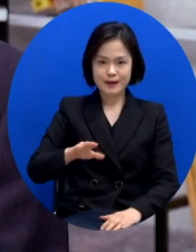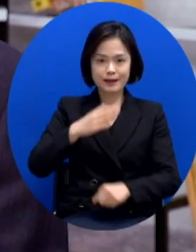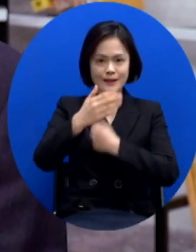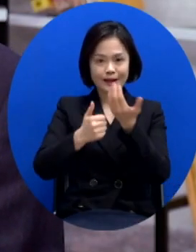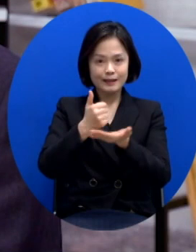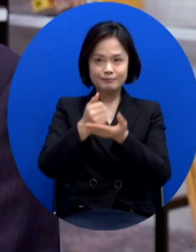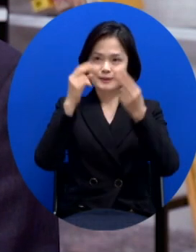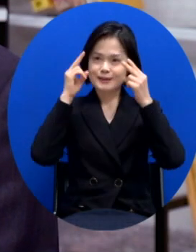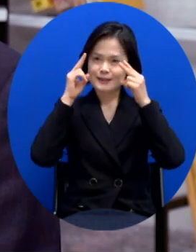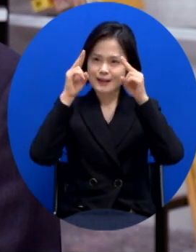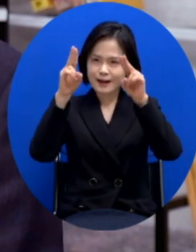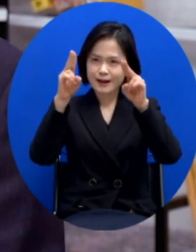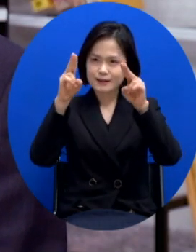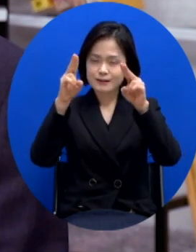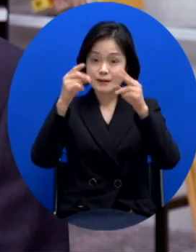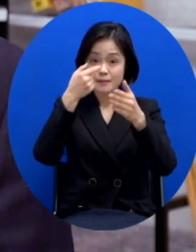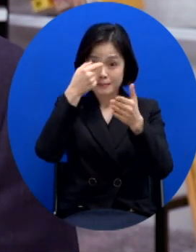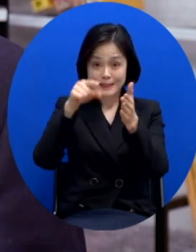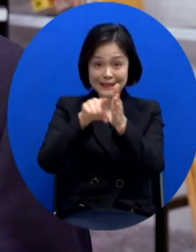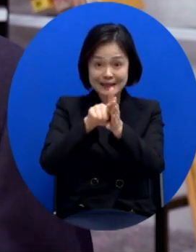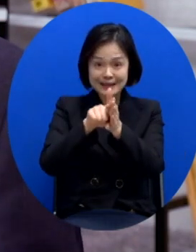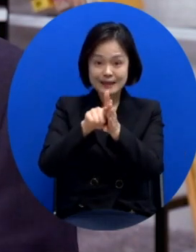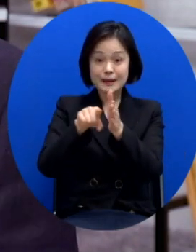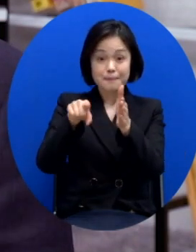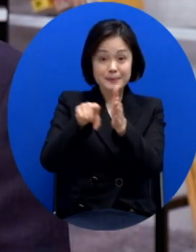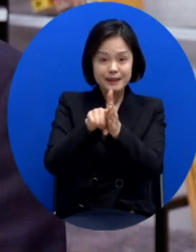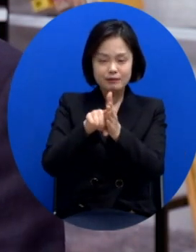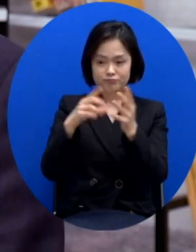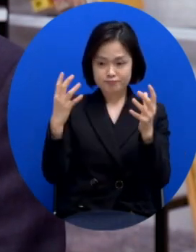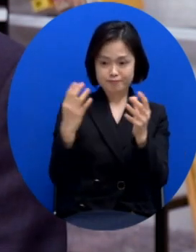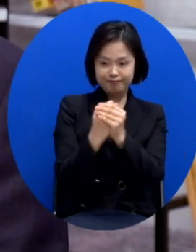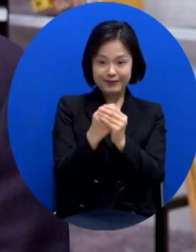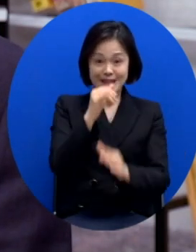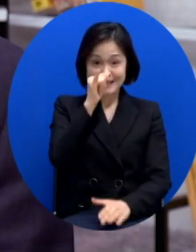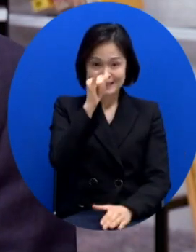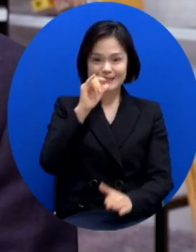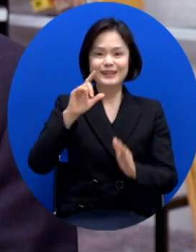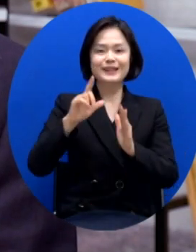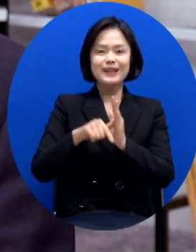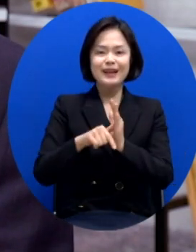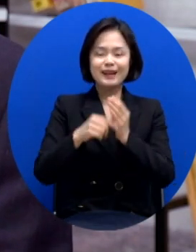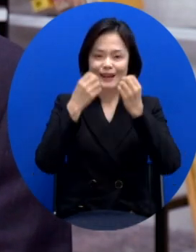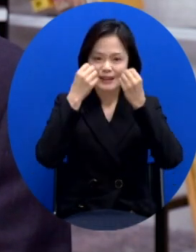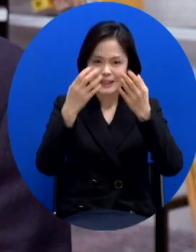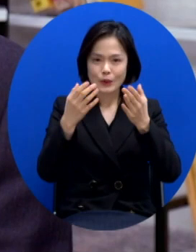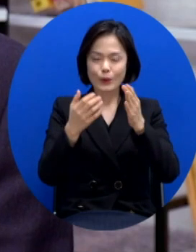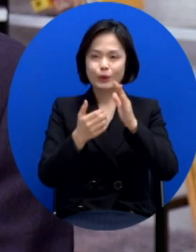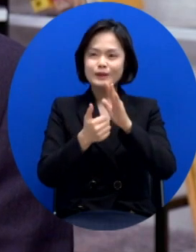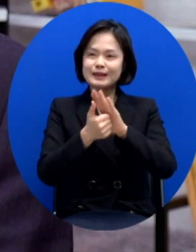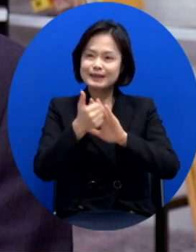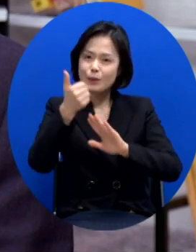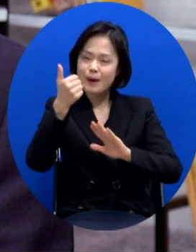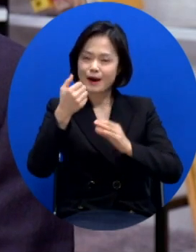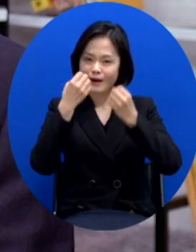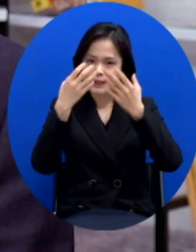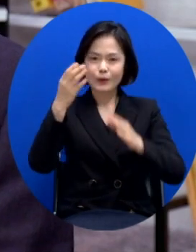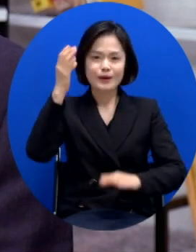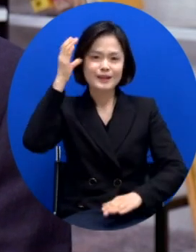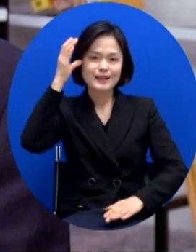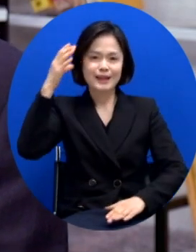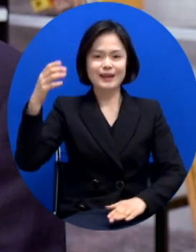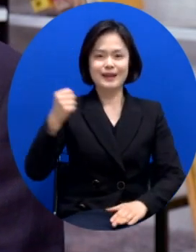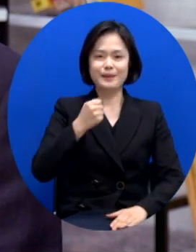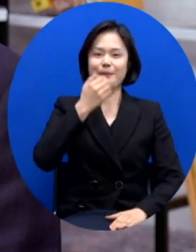믿음 많이 있다면 새로운 기대와 소망을 가질 수 있습니다 믿음은 모든